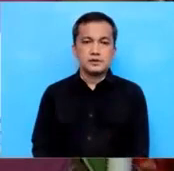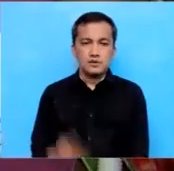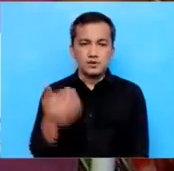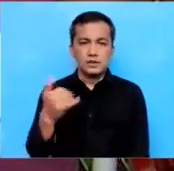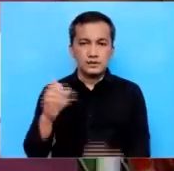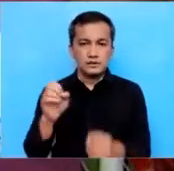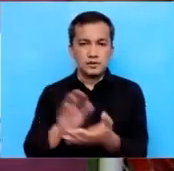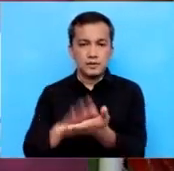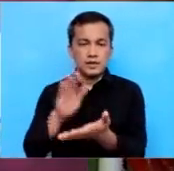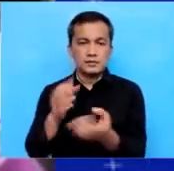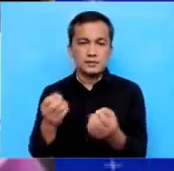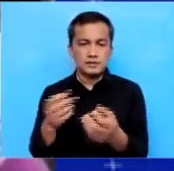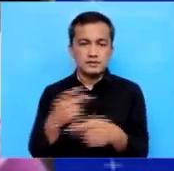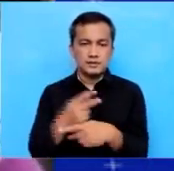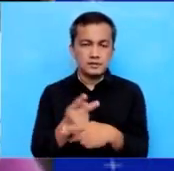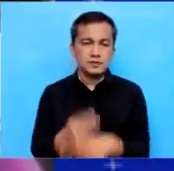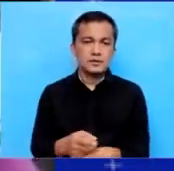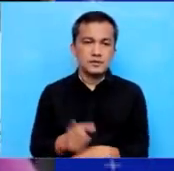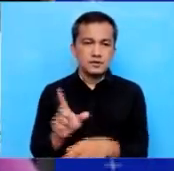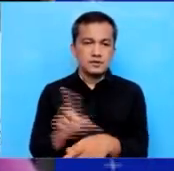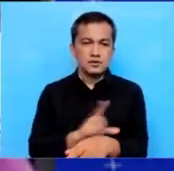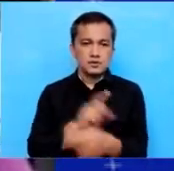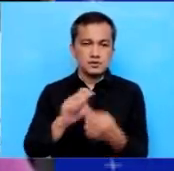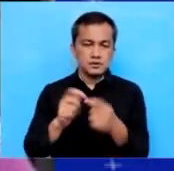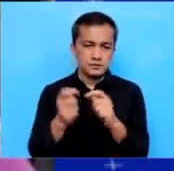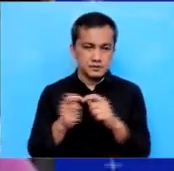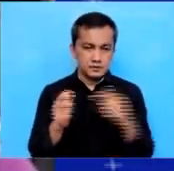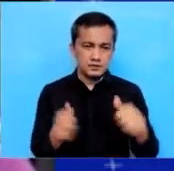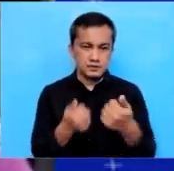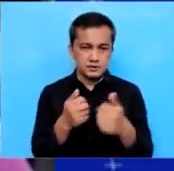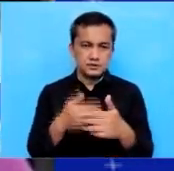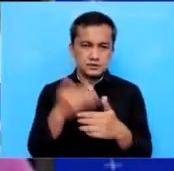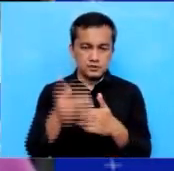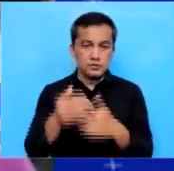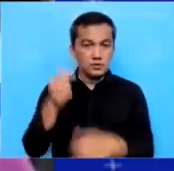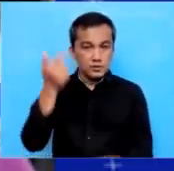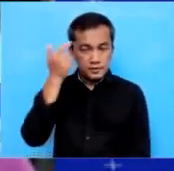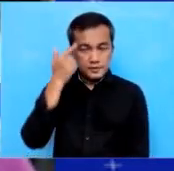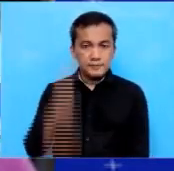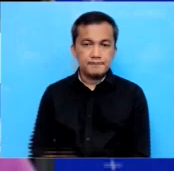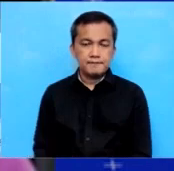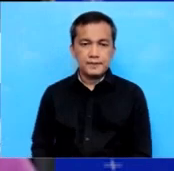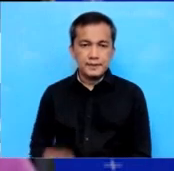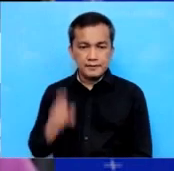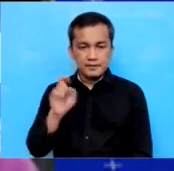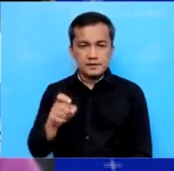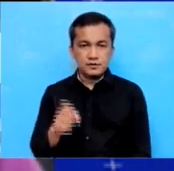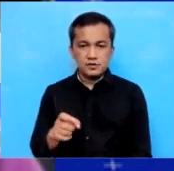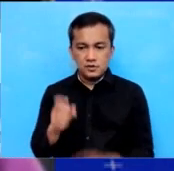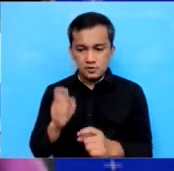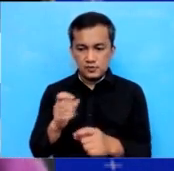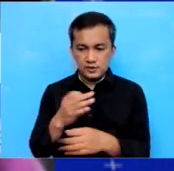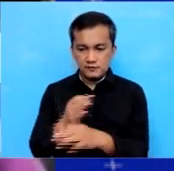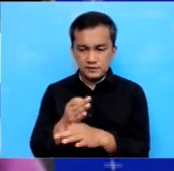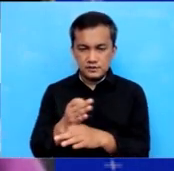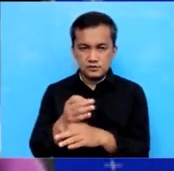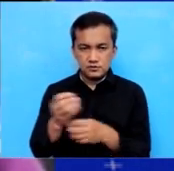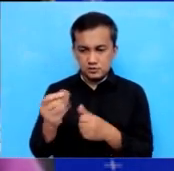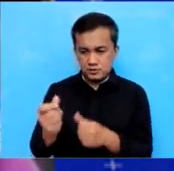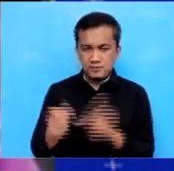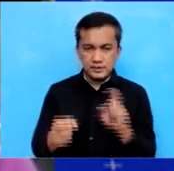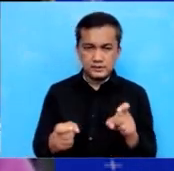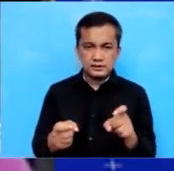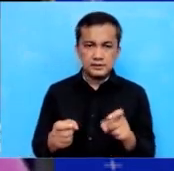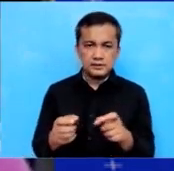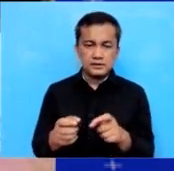produkto. That's the long-term challenge, no, for the new administration, no. We should have quick fix solutions, but we also need medium-term